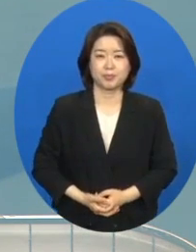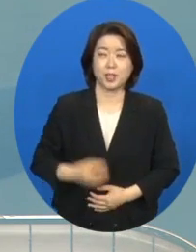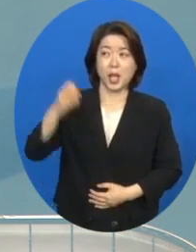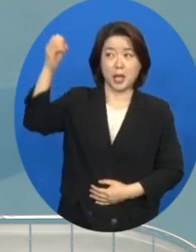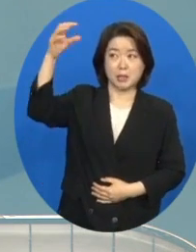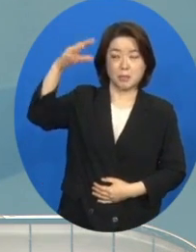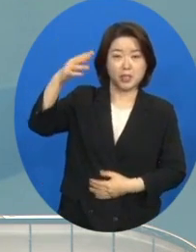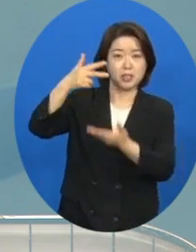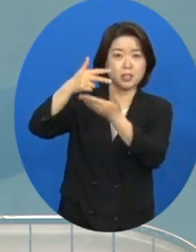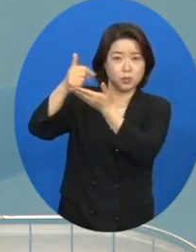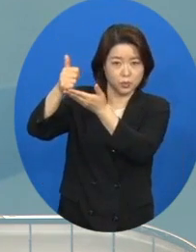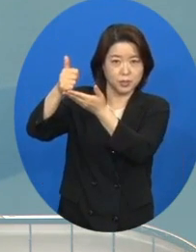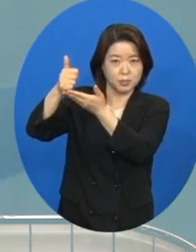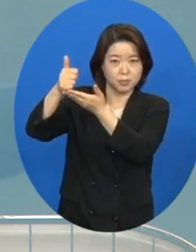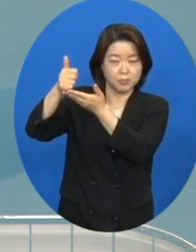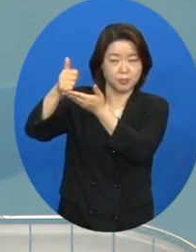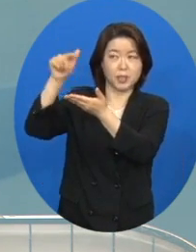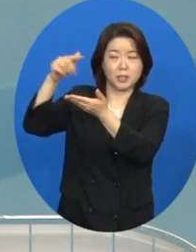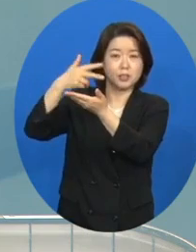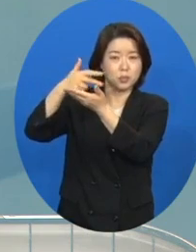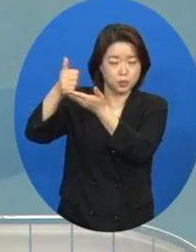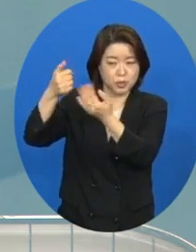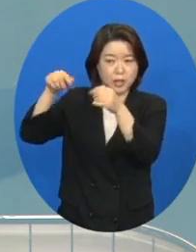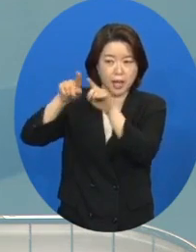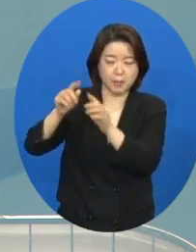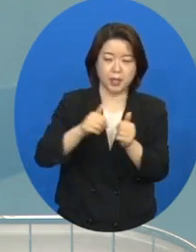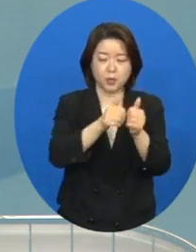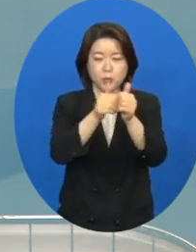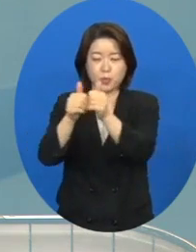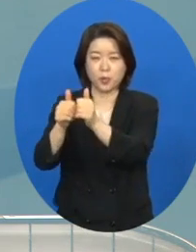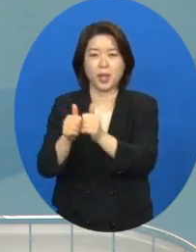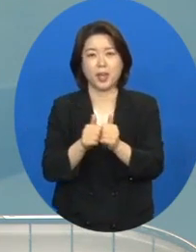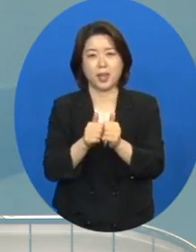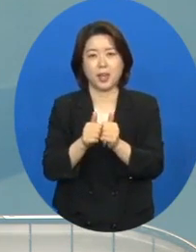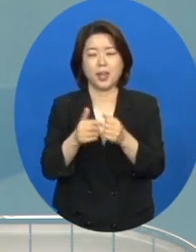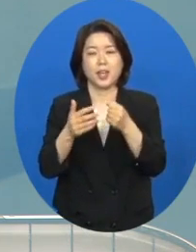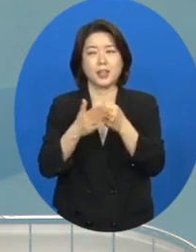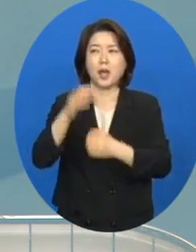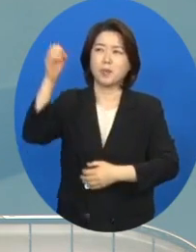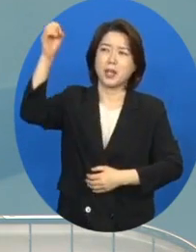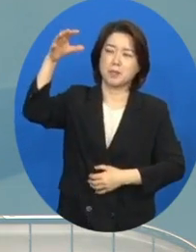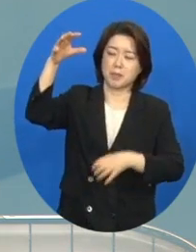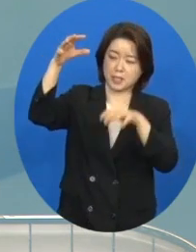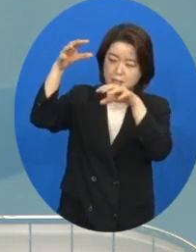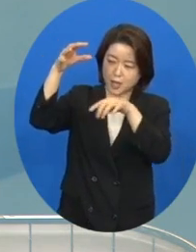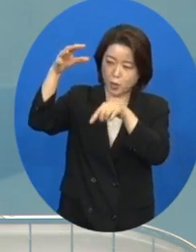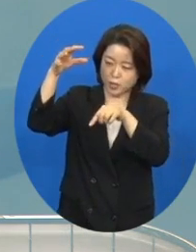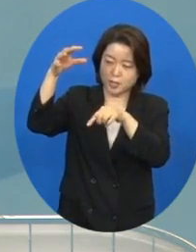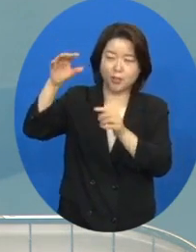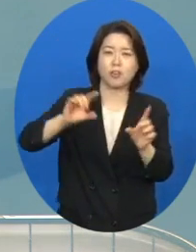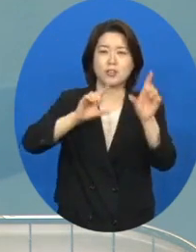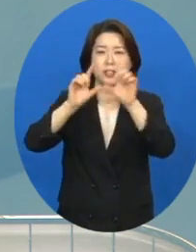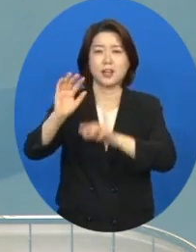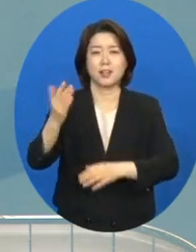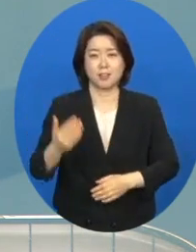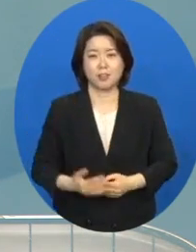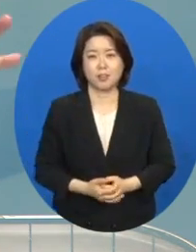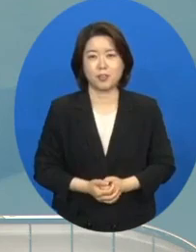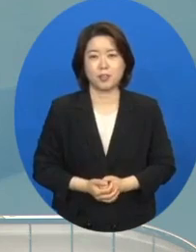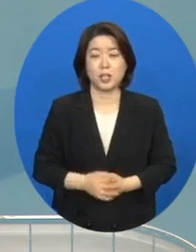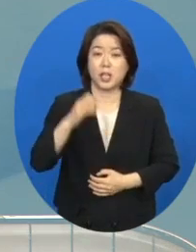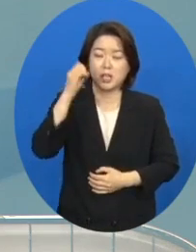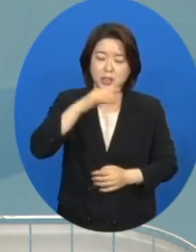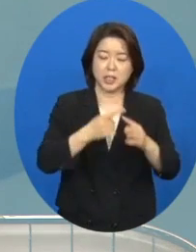빛이신 주님, 그 주님과 함께 동행하는 삶. 그러니 우리도 빛 가운데 사는 거죠. 그저